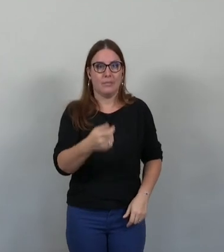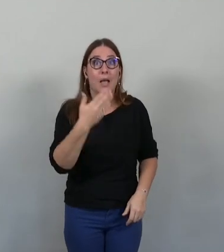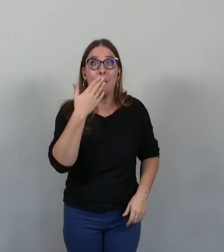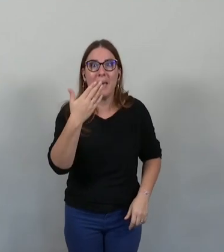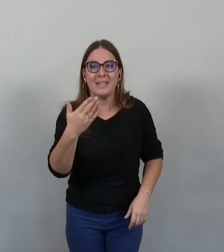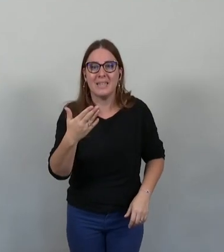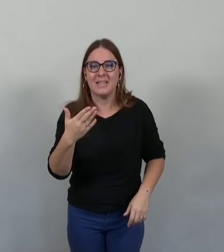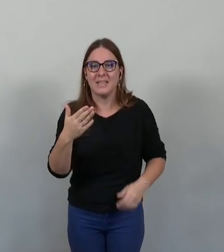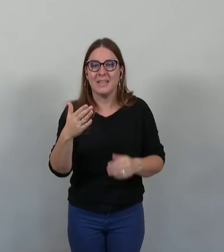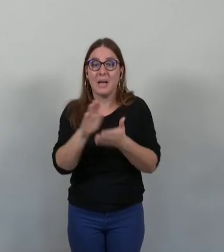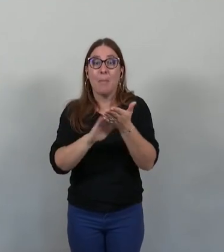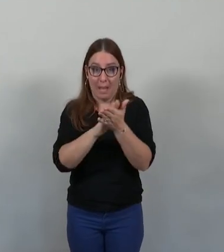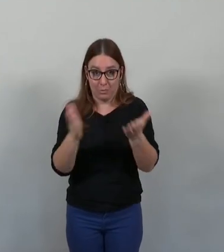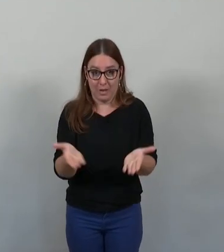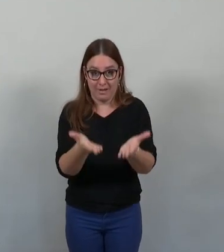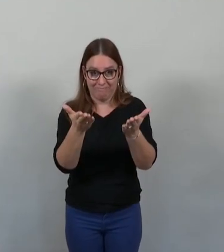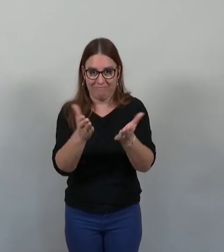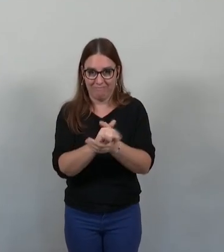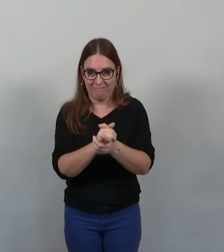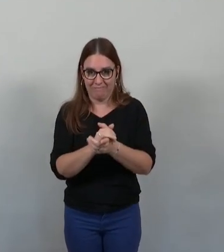monsieurisier c'est à